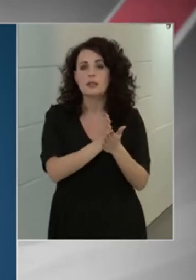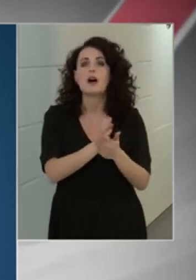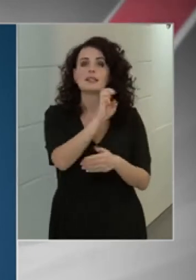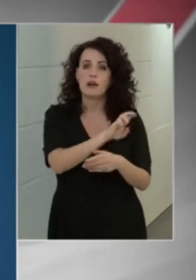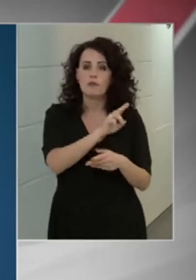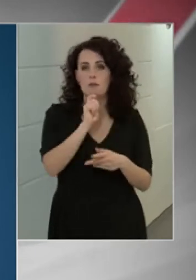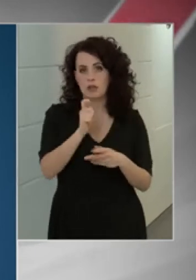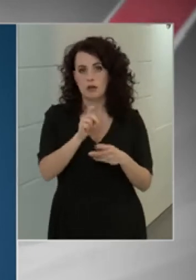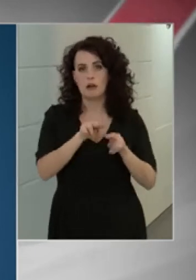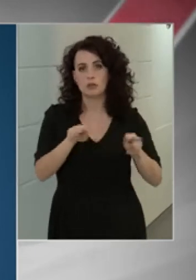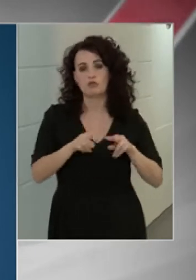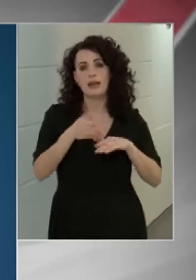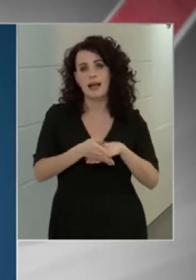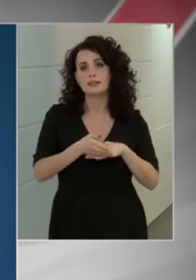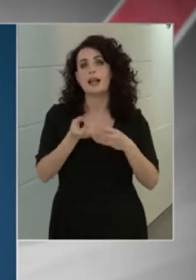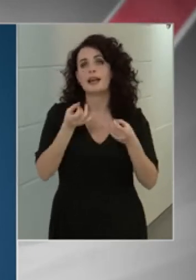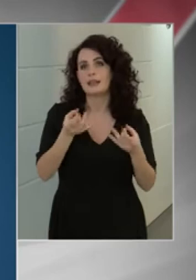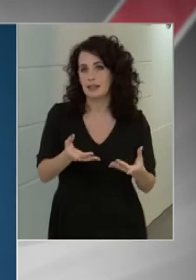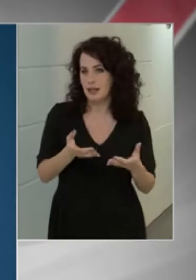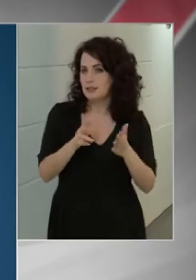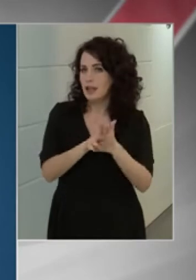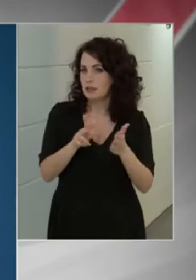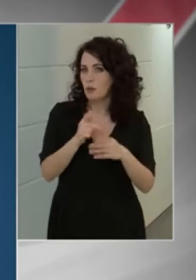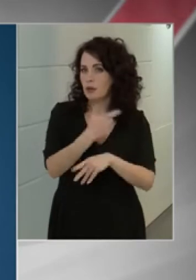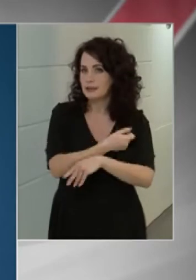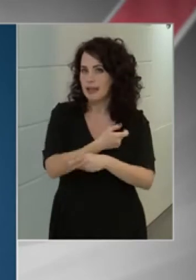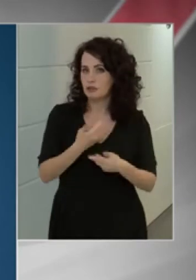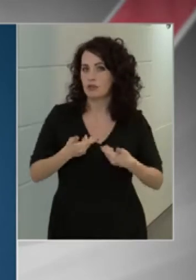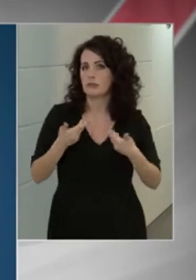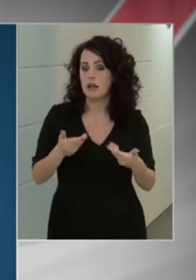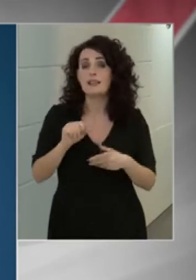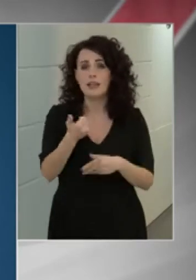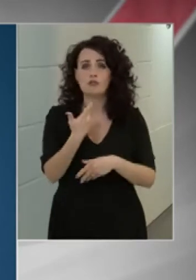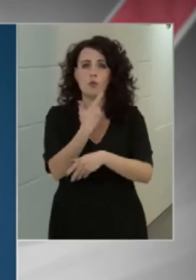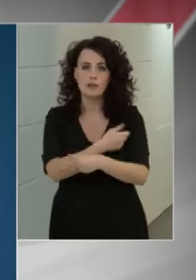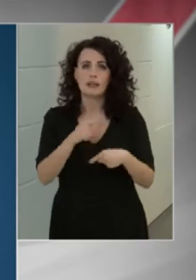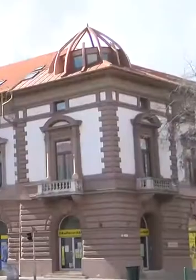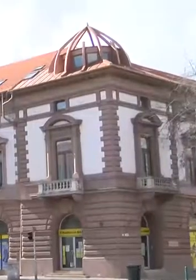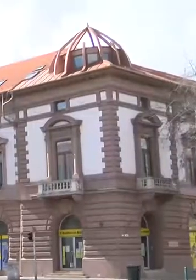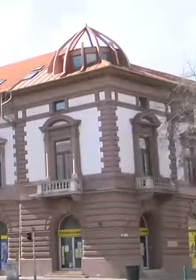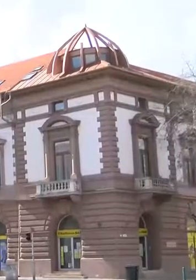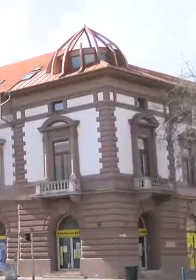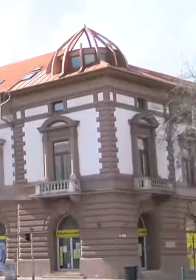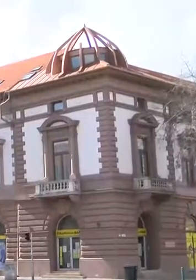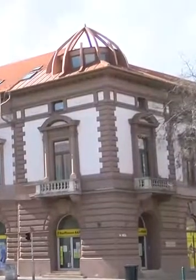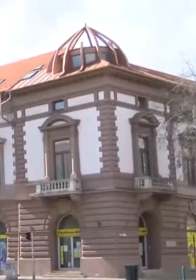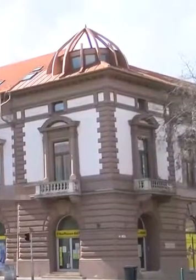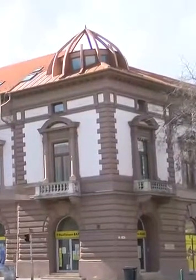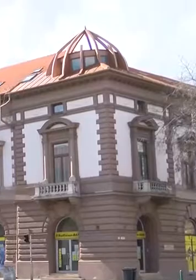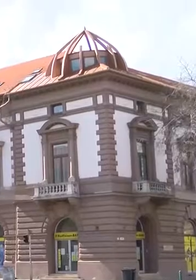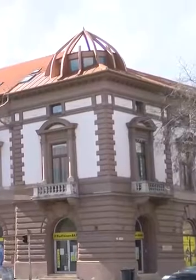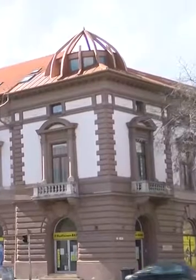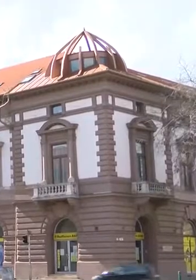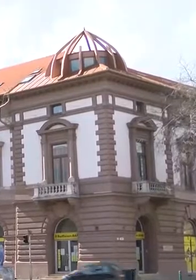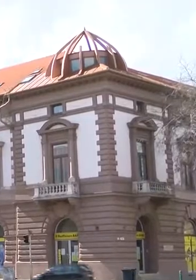engedélyezett oltást kaptak. Az első oltás után már mindenki megkapja a vakcina igazolványt. Az ingyenes